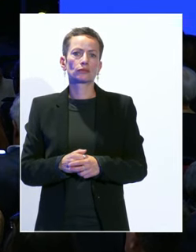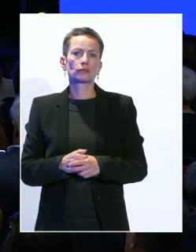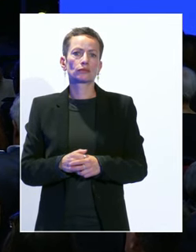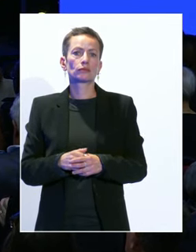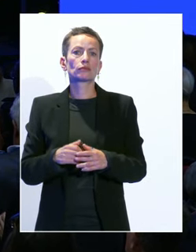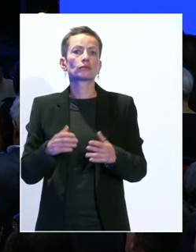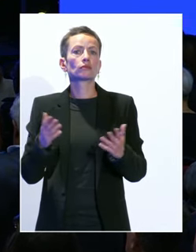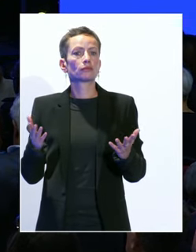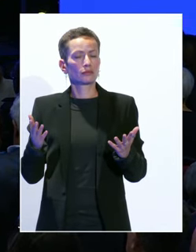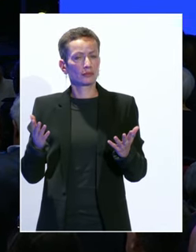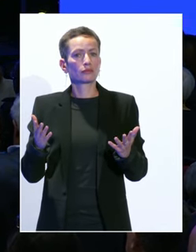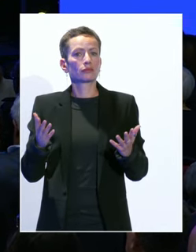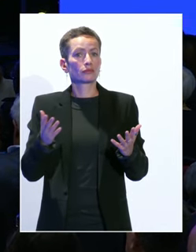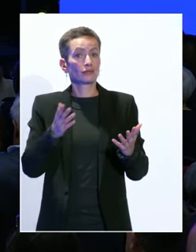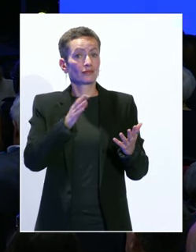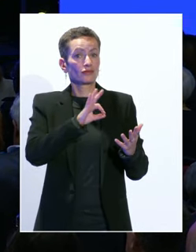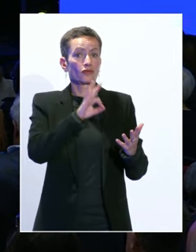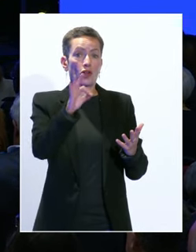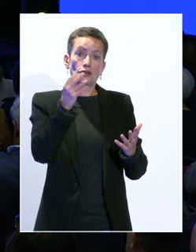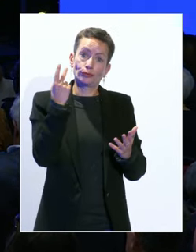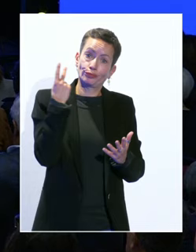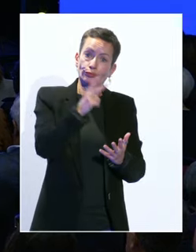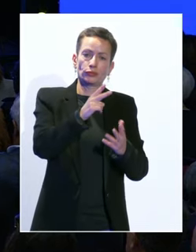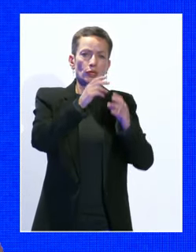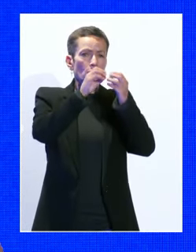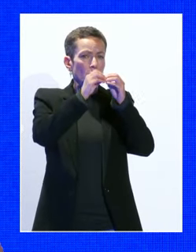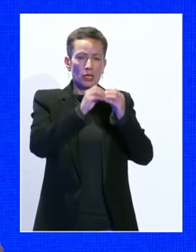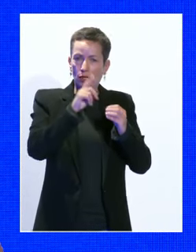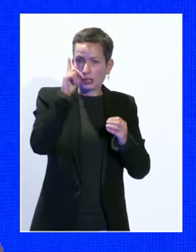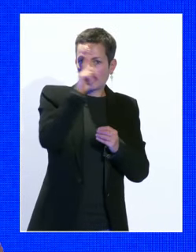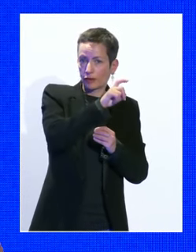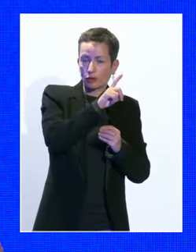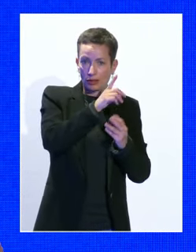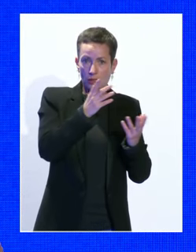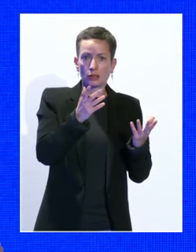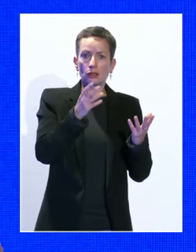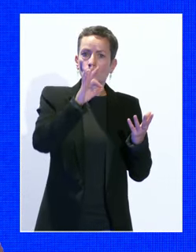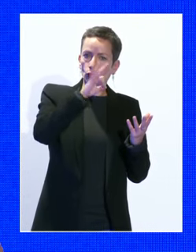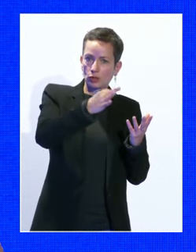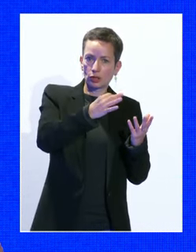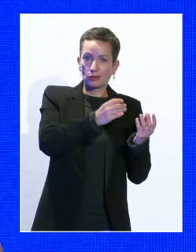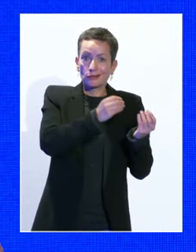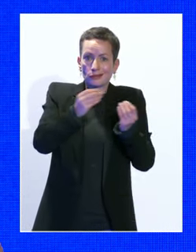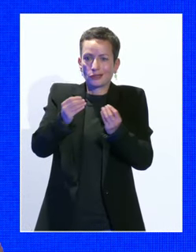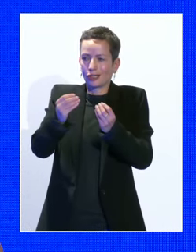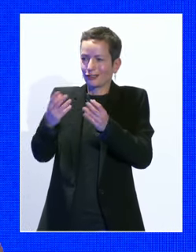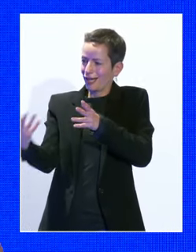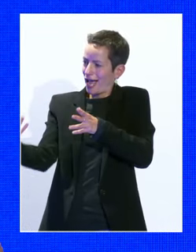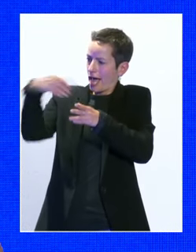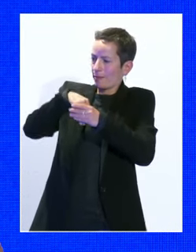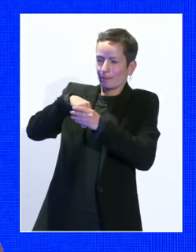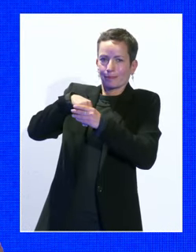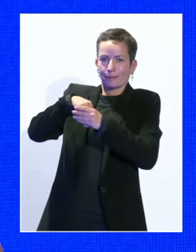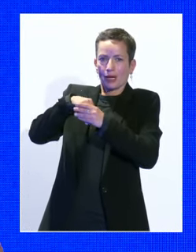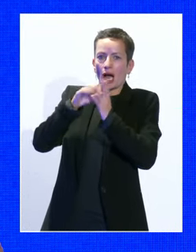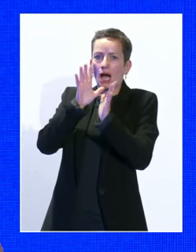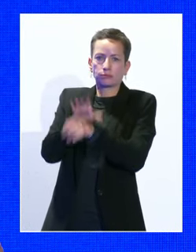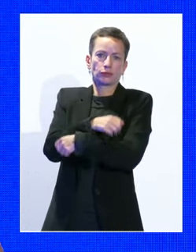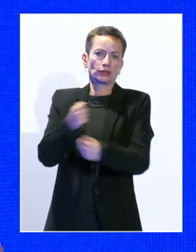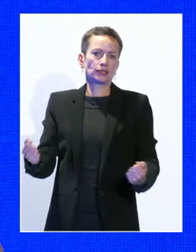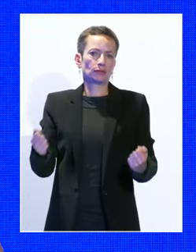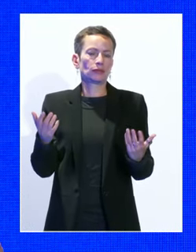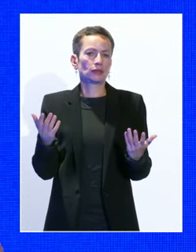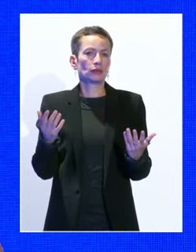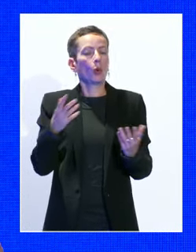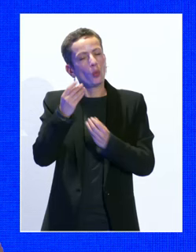Ce sont les difficultés de la France qui ont rendu l'intégration impossible ou